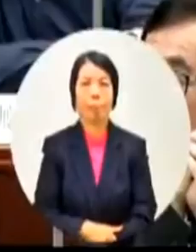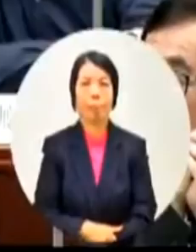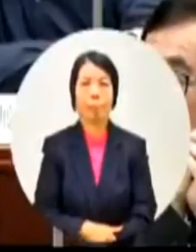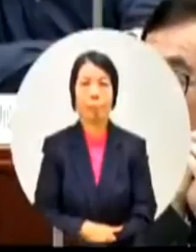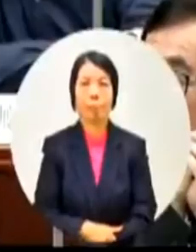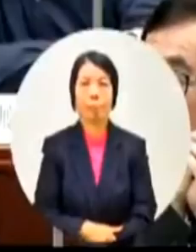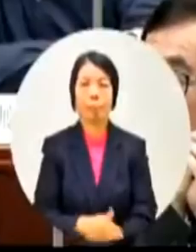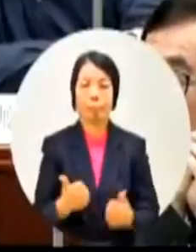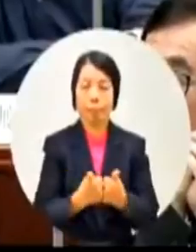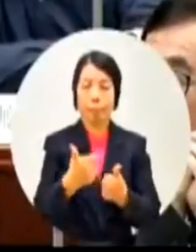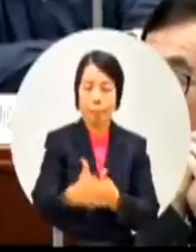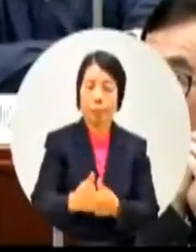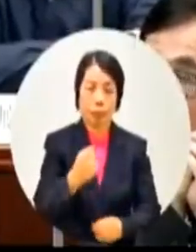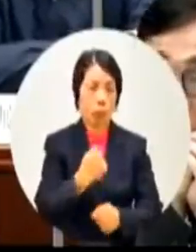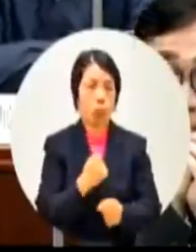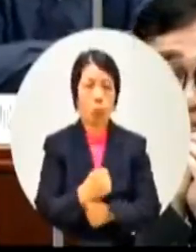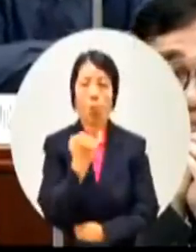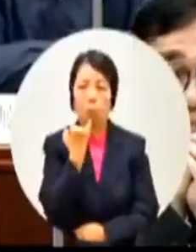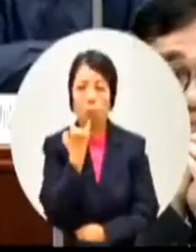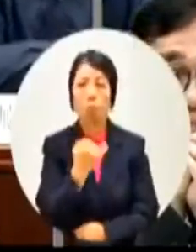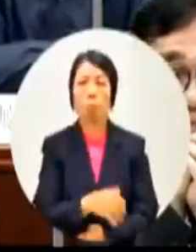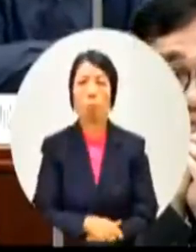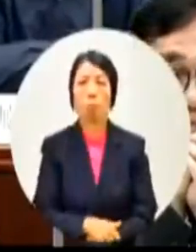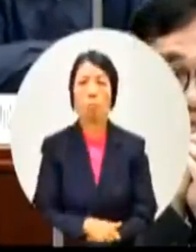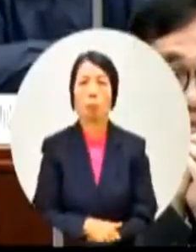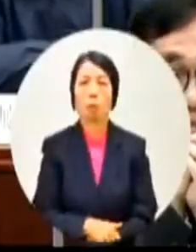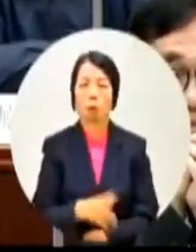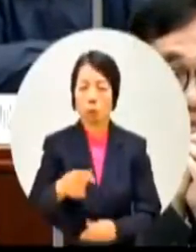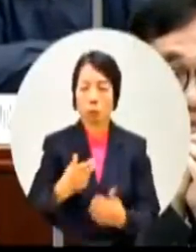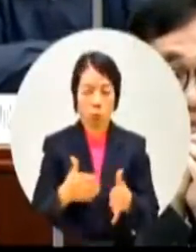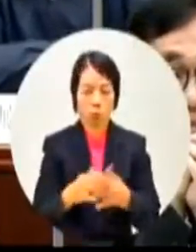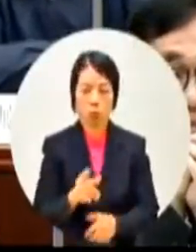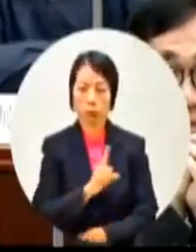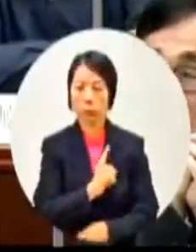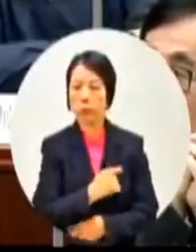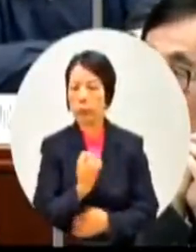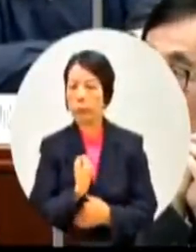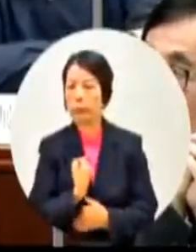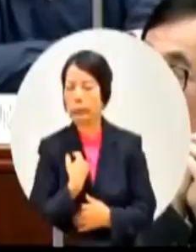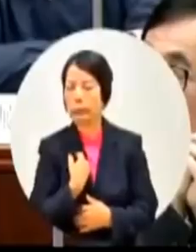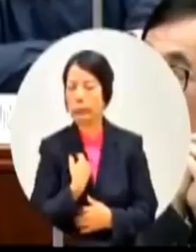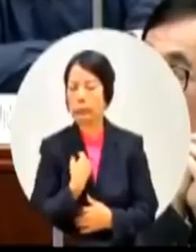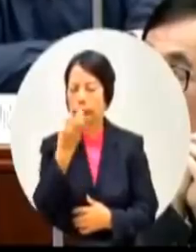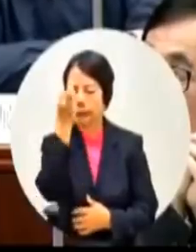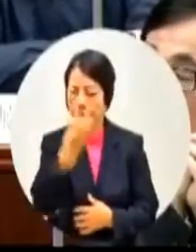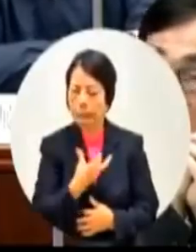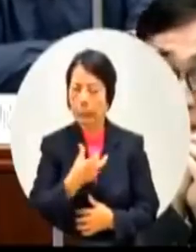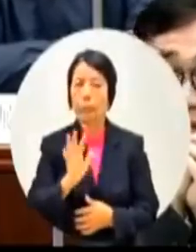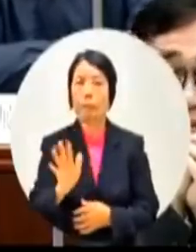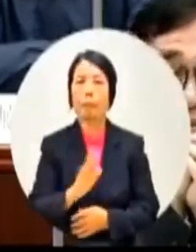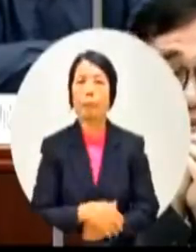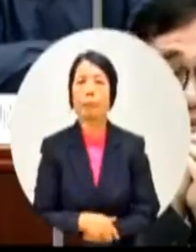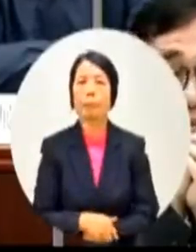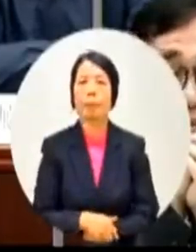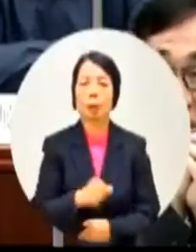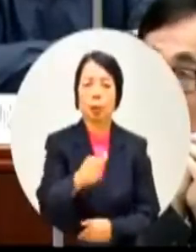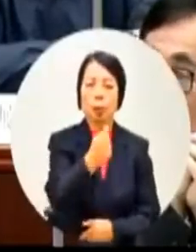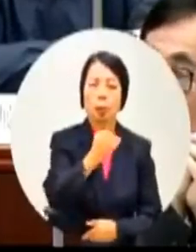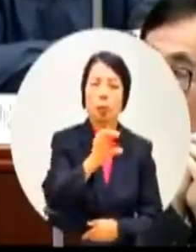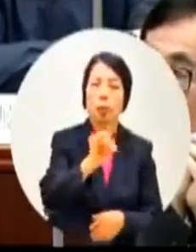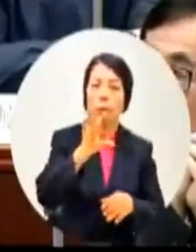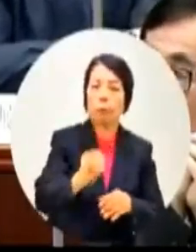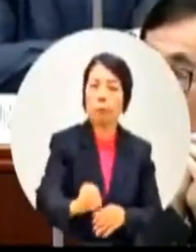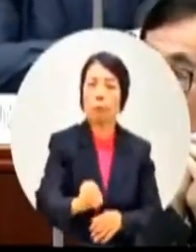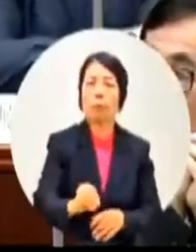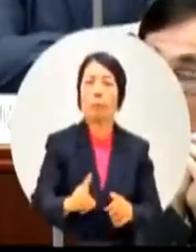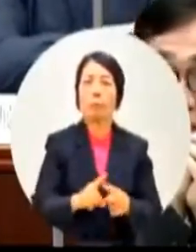做得到吗？ 他们不要妄自菲薄。 我也有妄自菲薄。 这五百万人傻当一啊、 哦！那你承认哦？ 我们如果